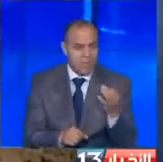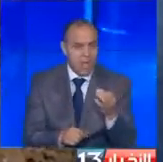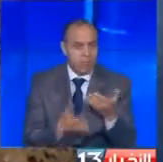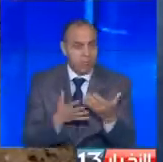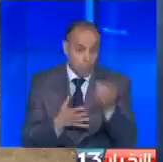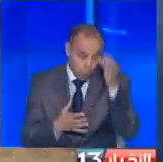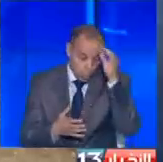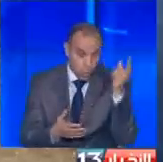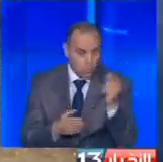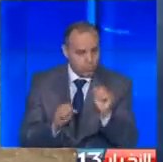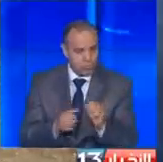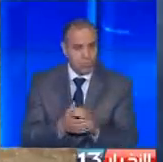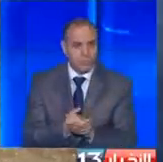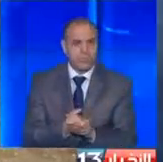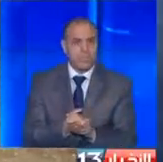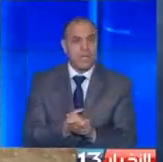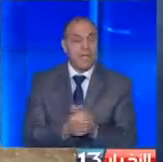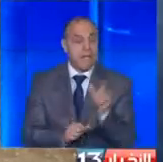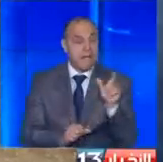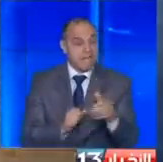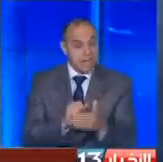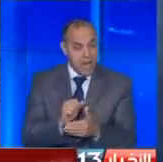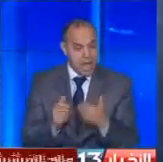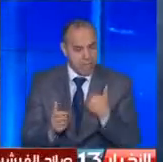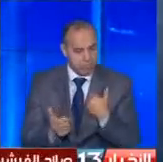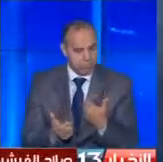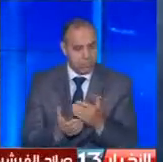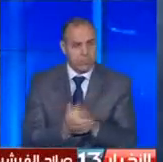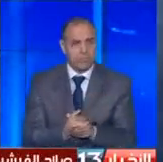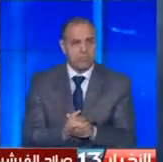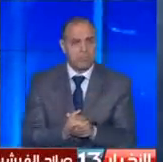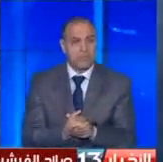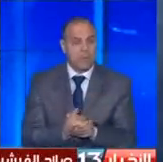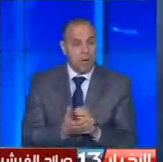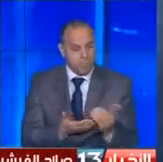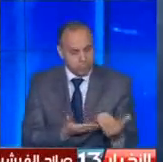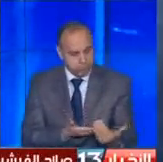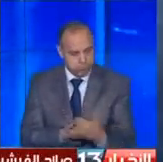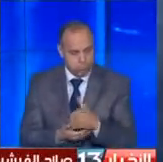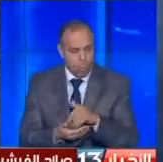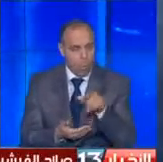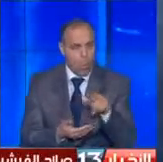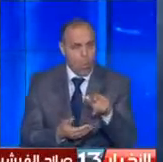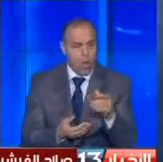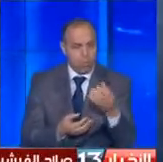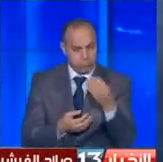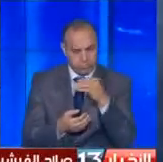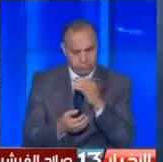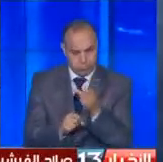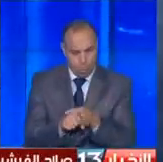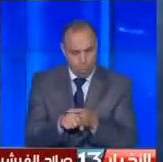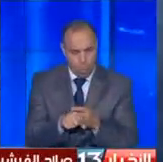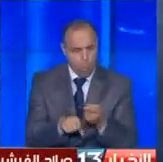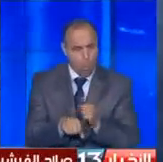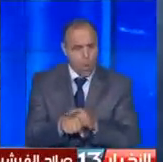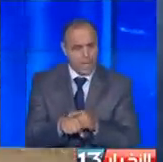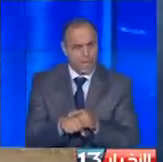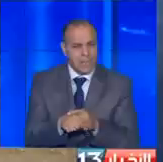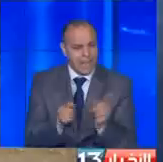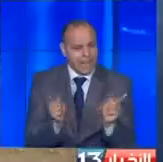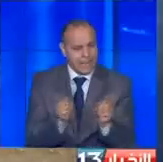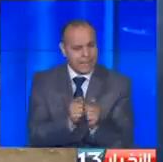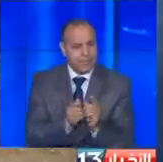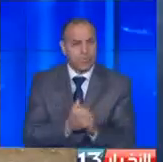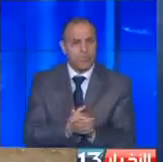الاحتياجات التونسية. مما يخول الفلاح أنه يجني المحصول متاعه في وقت